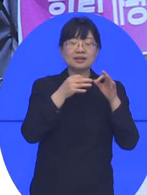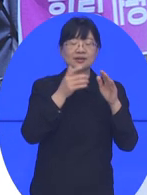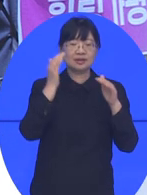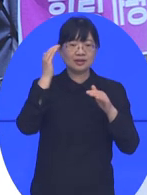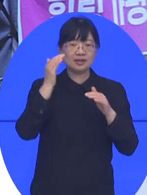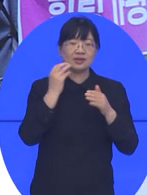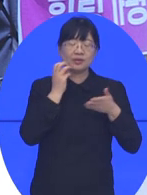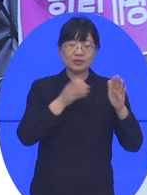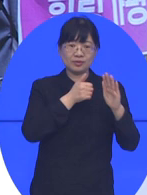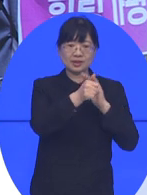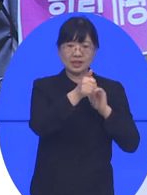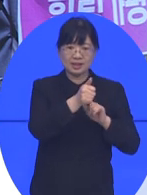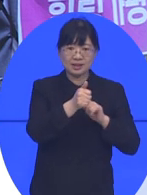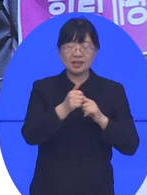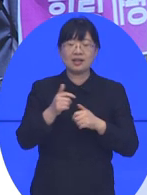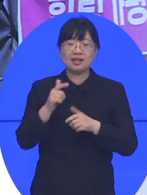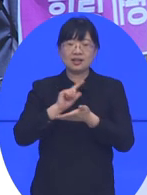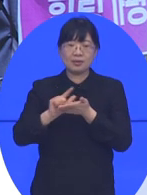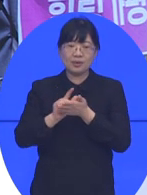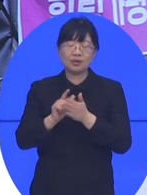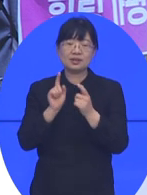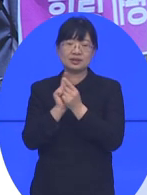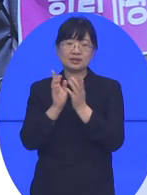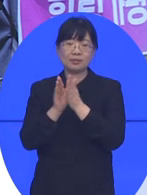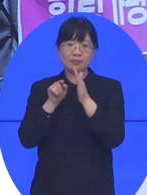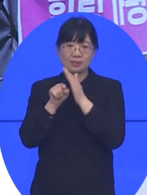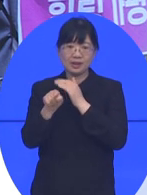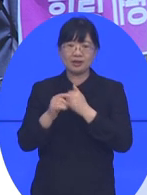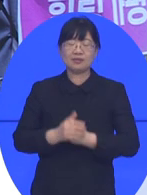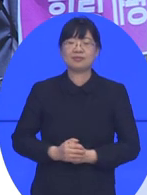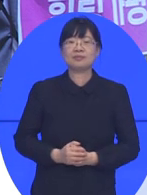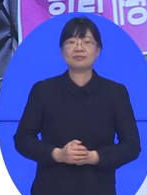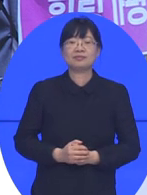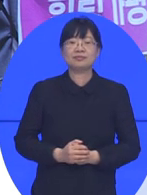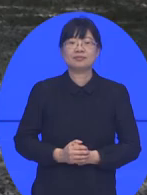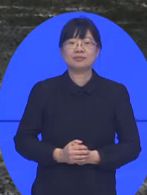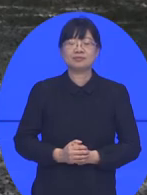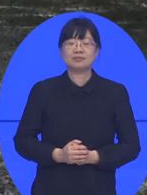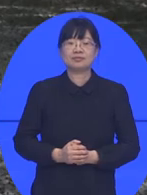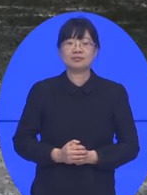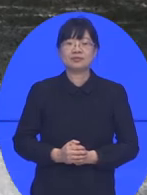해법을 찾기 위해 가평을 직접 찾았습니다 이슬비 기자가 전합니다